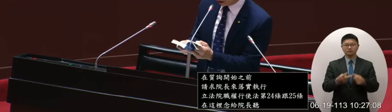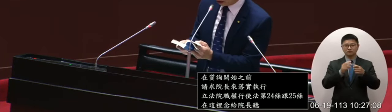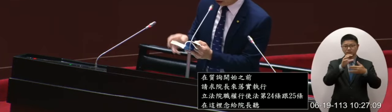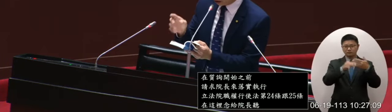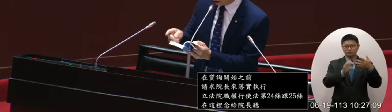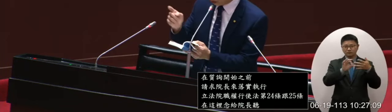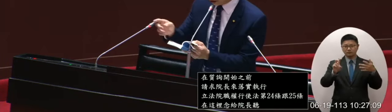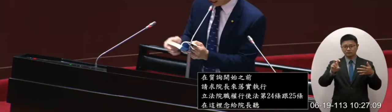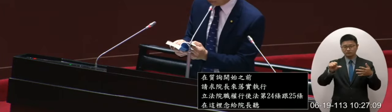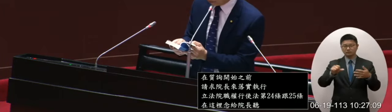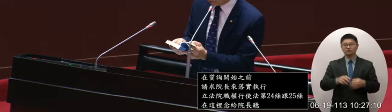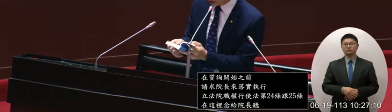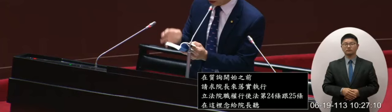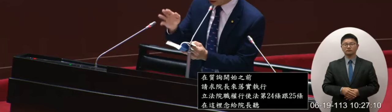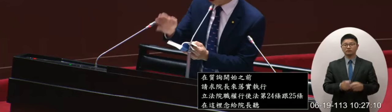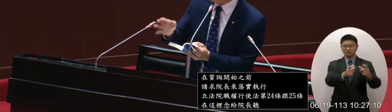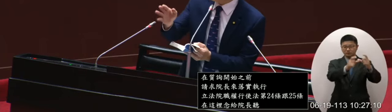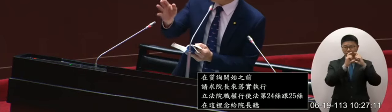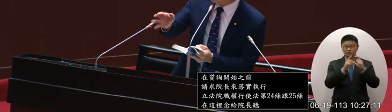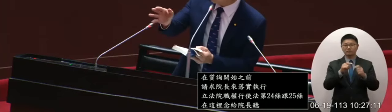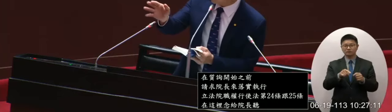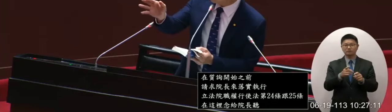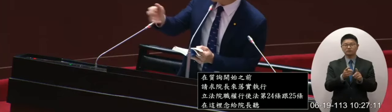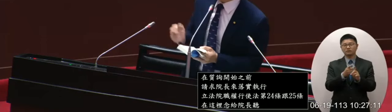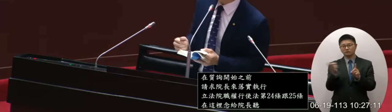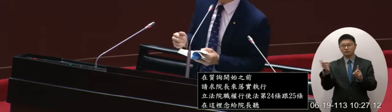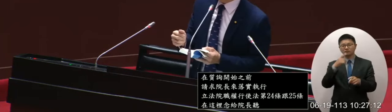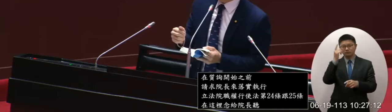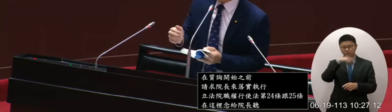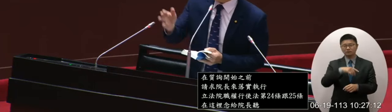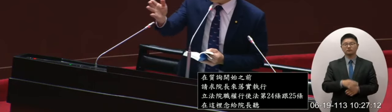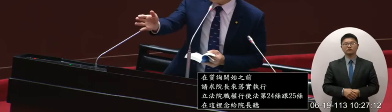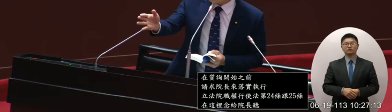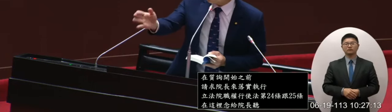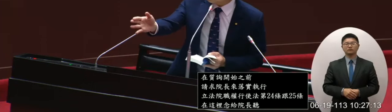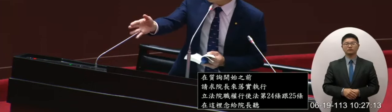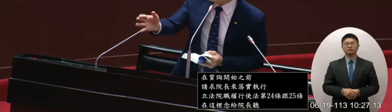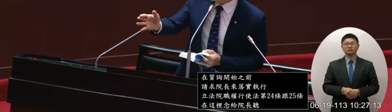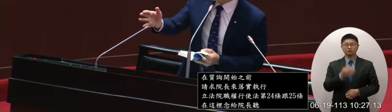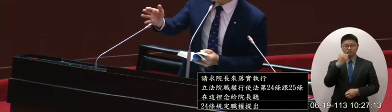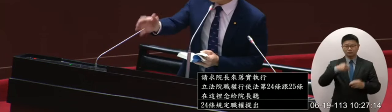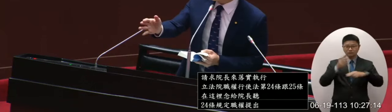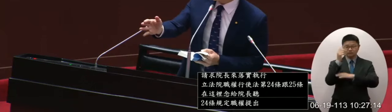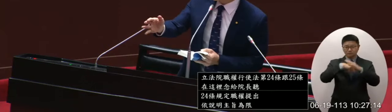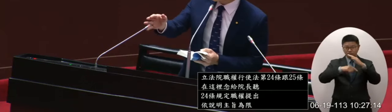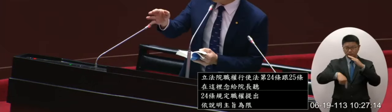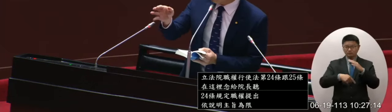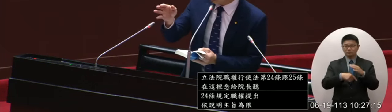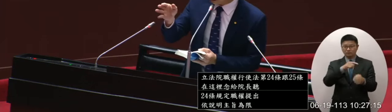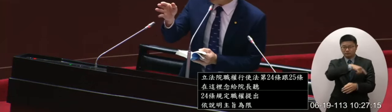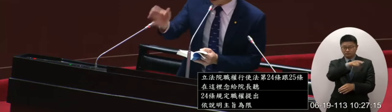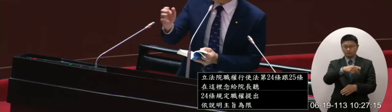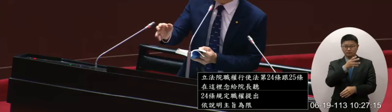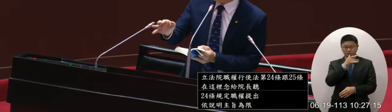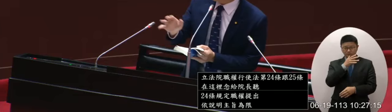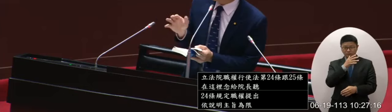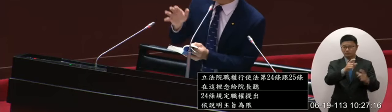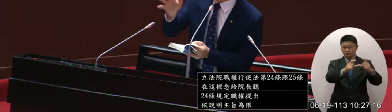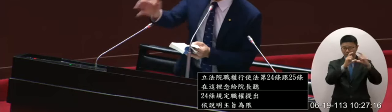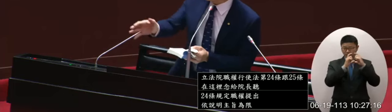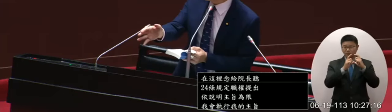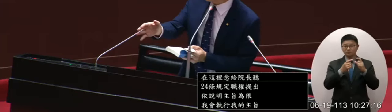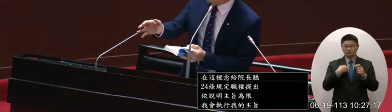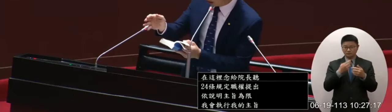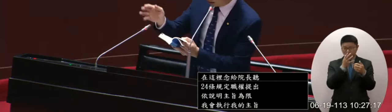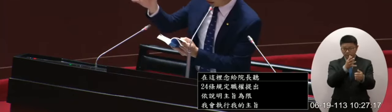十五条规定，质询的答复不得以超出质询的范围之外。如果待会行政院的官员他答复超